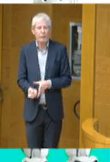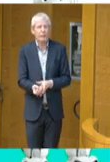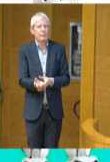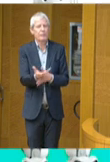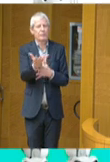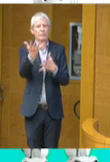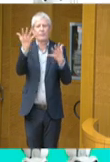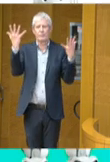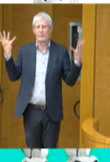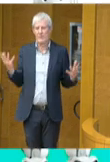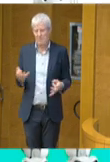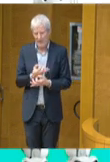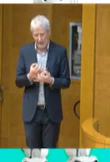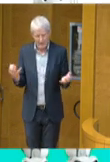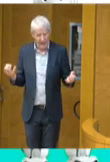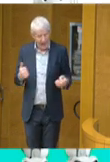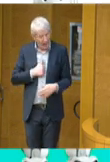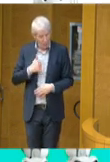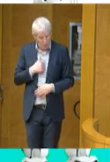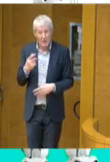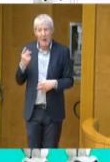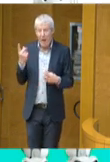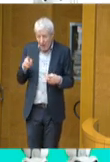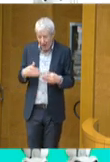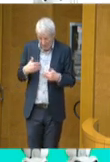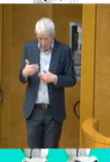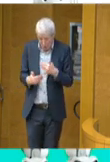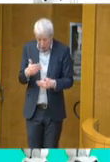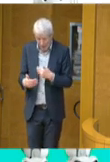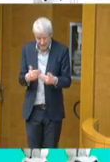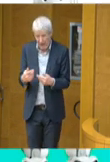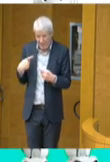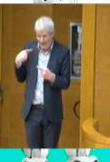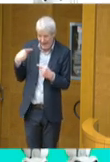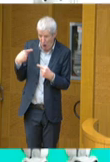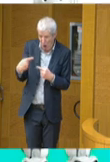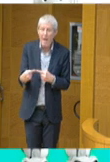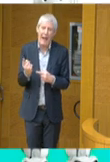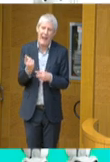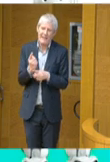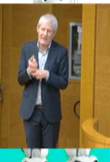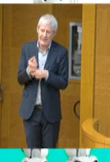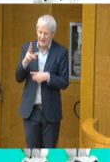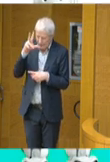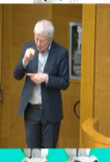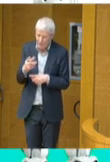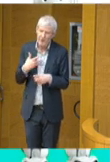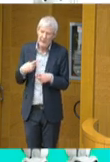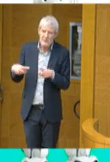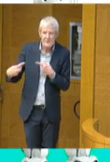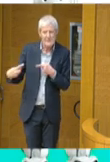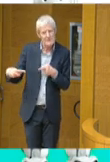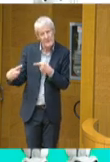fiorire pienamente. Tuttavia, mentre celebriamo i progressi compiuti finora, dobbiamo anche riconoscere che vi sono ancora